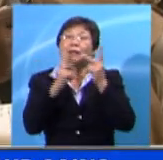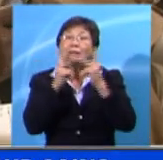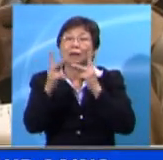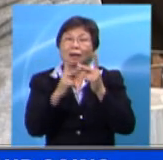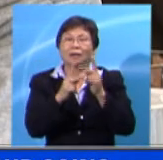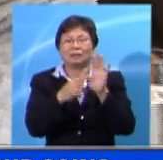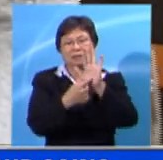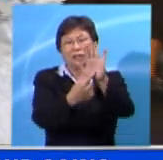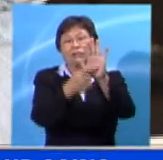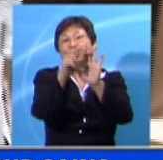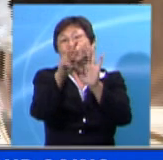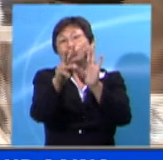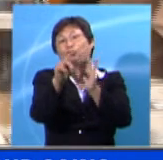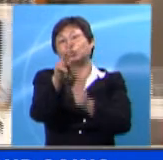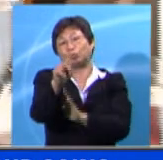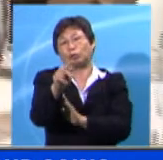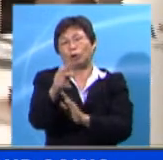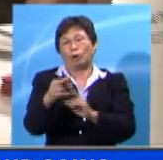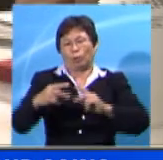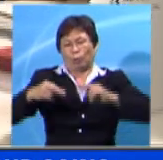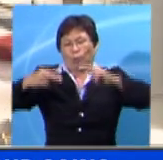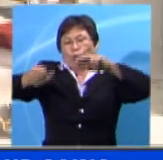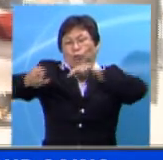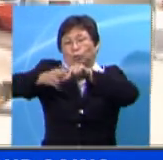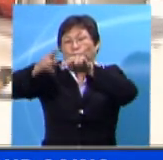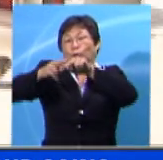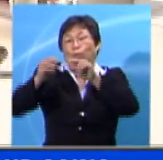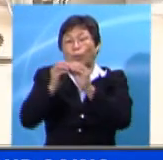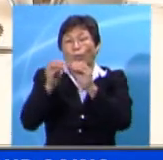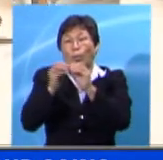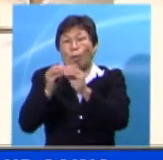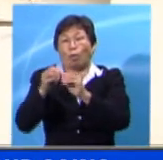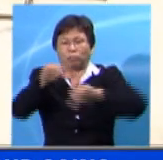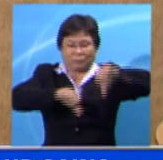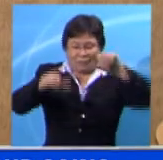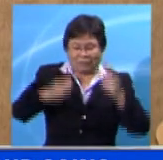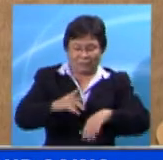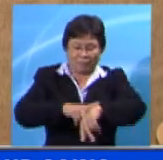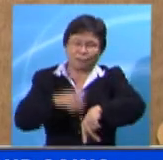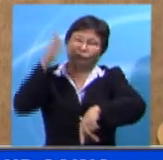an ini dijangka dapat meningkatkan jumlah saintis pada masa akan